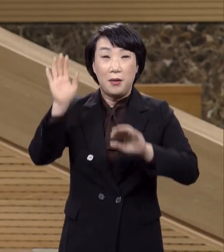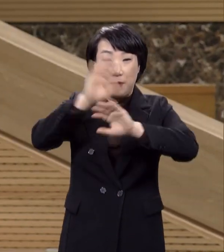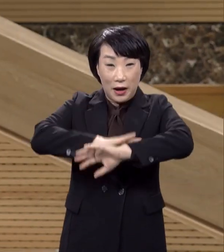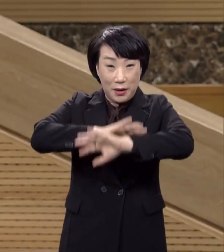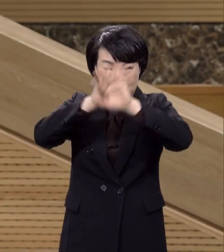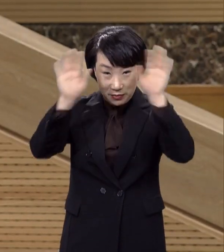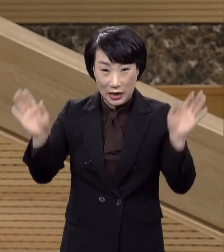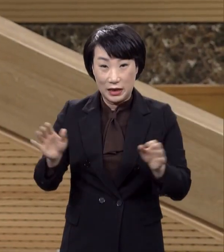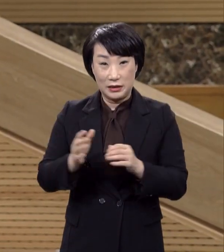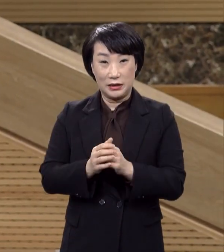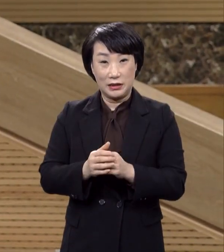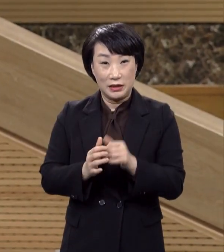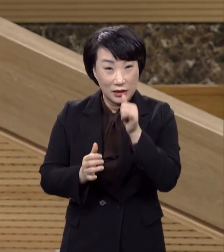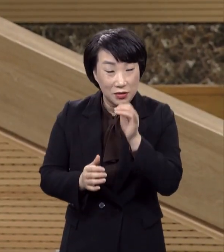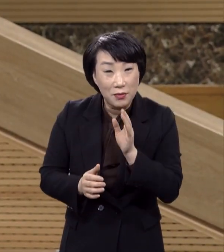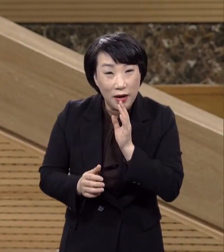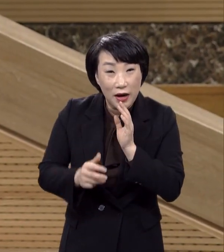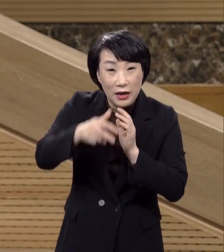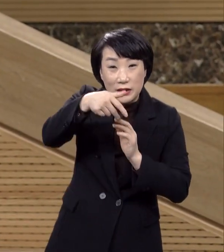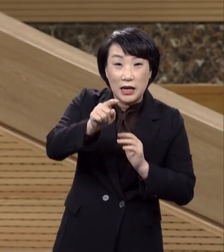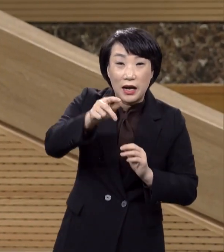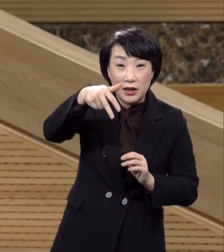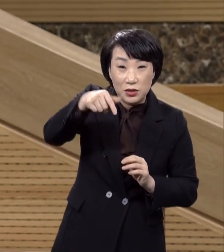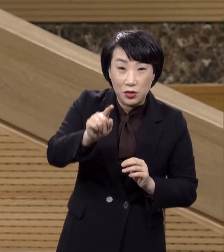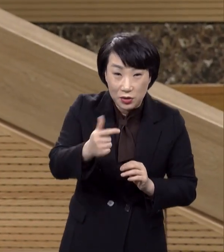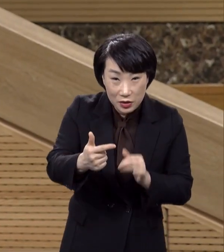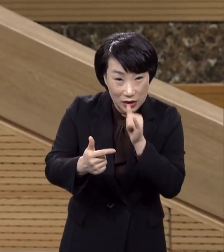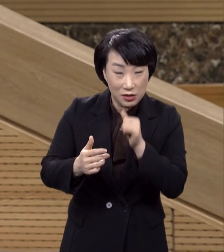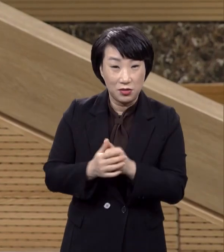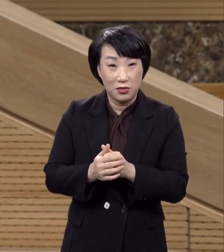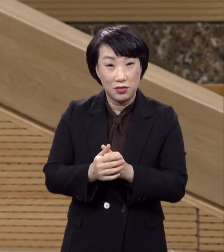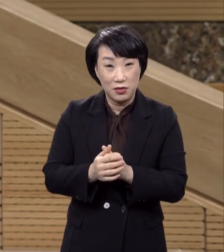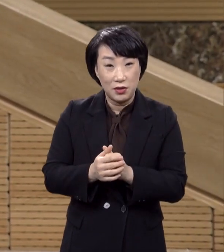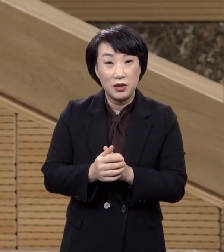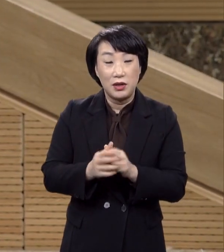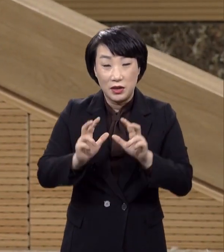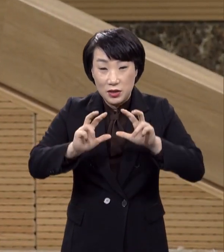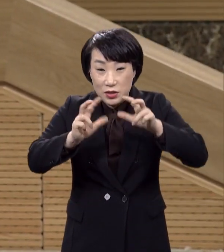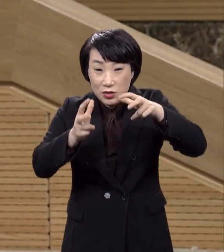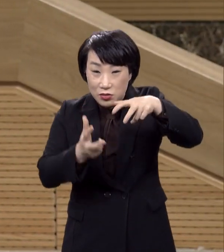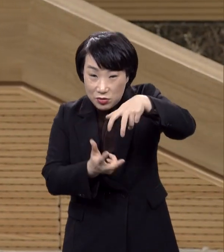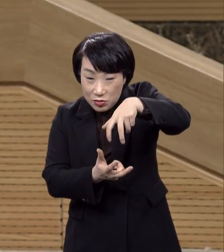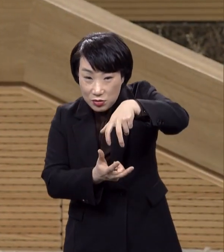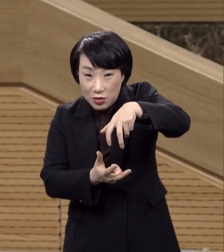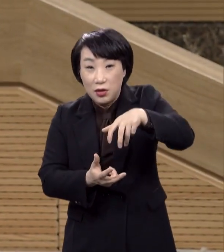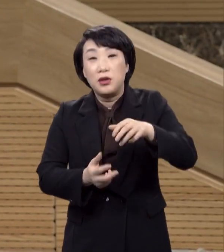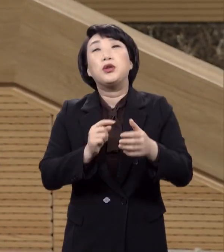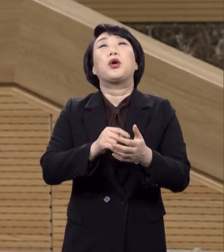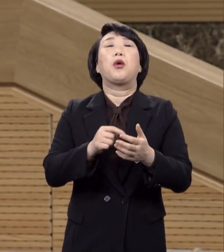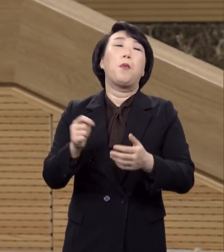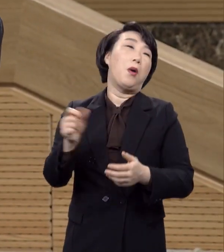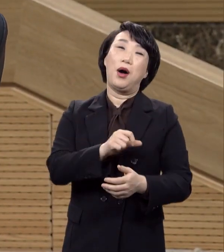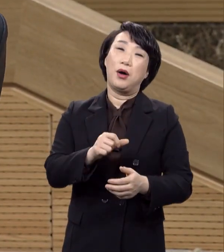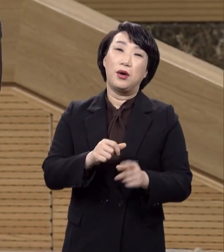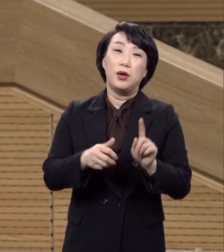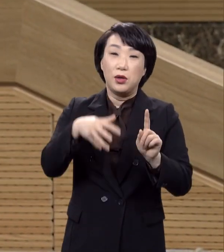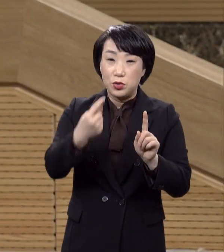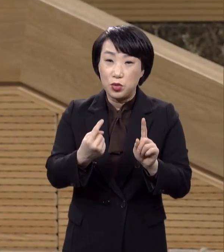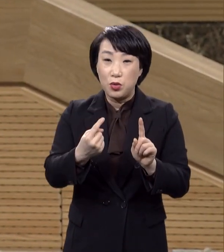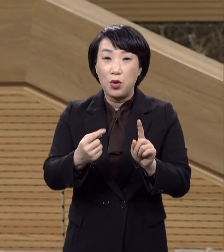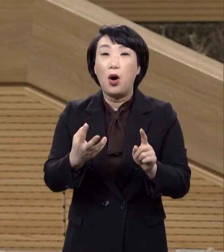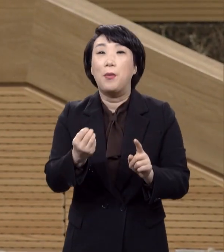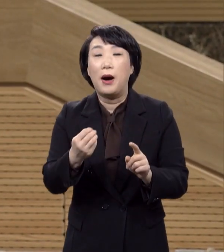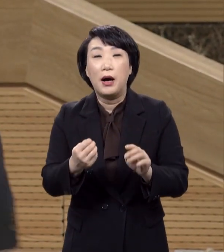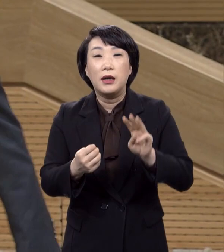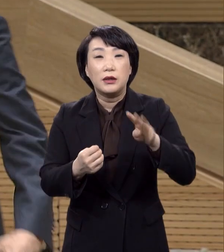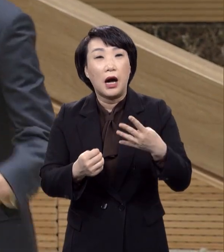밤낮을 주관하기 위해서 자전하게 되는데, 이 자전하는 이 지구의 속도가 얼마나 빠르냐? 1초에